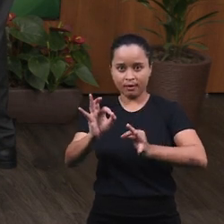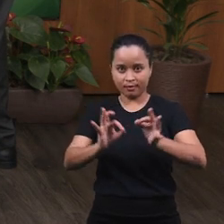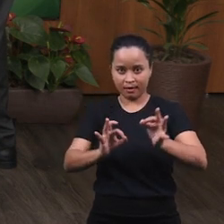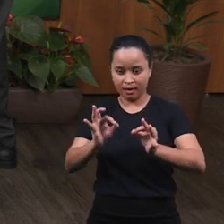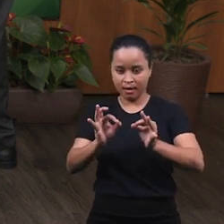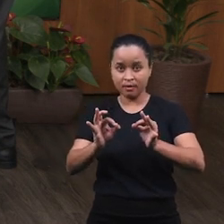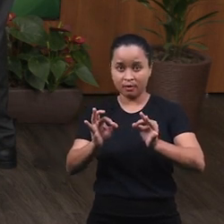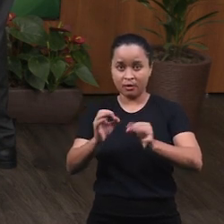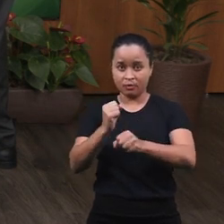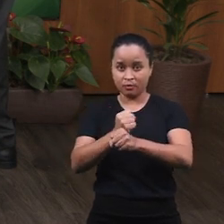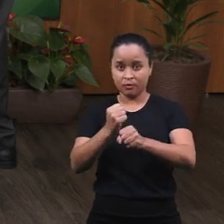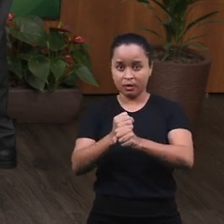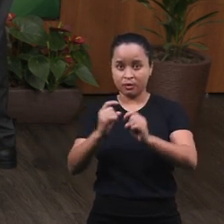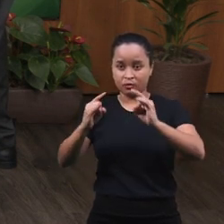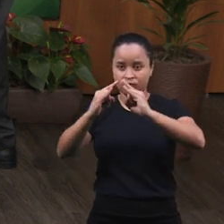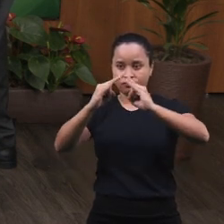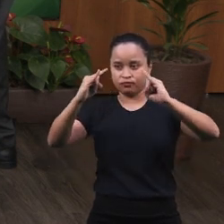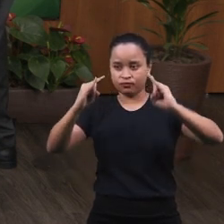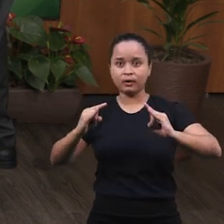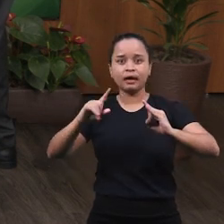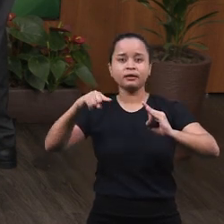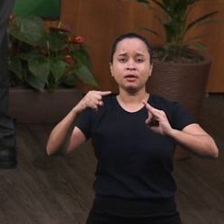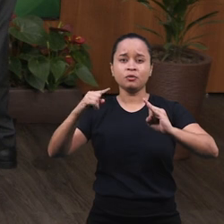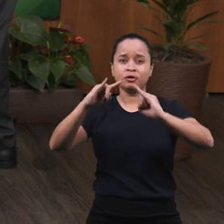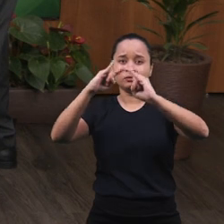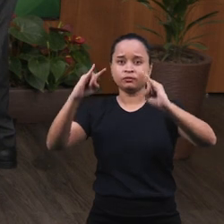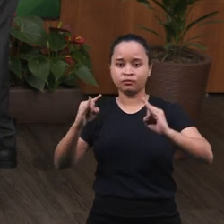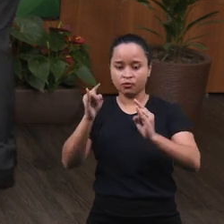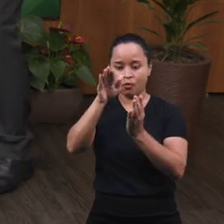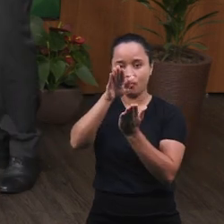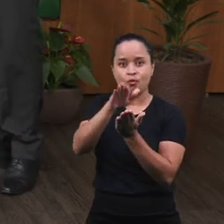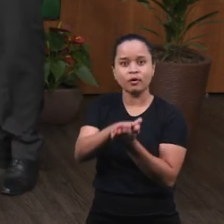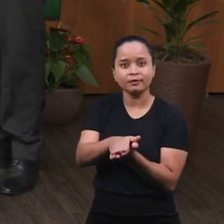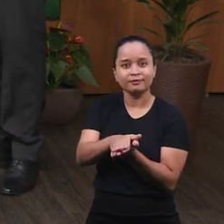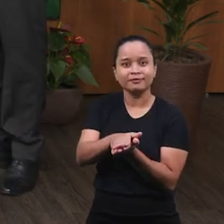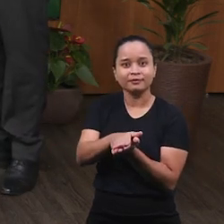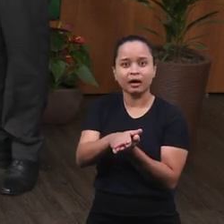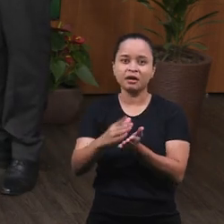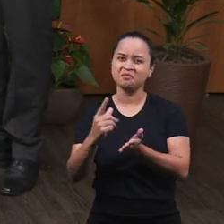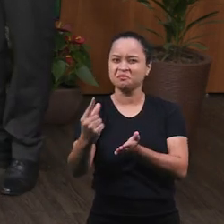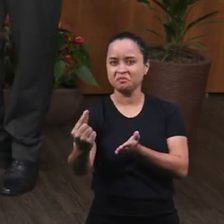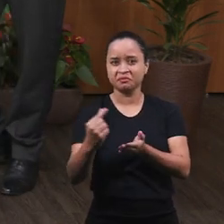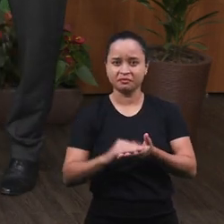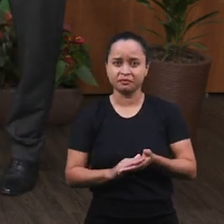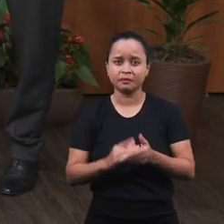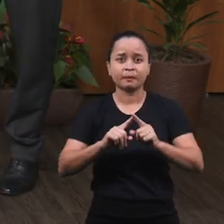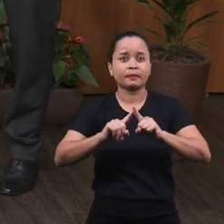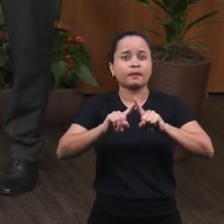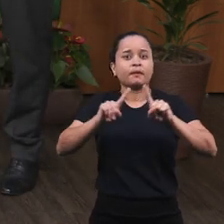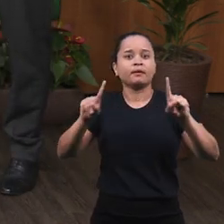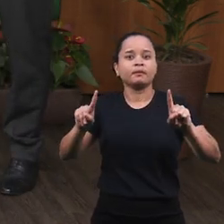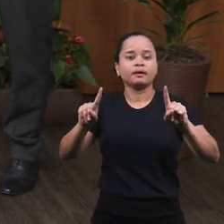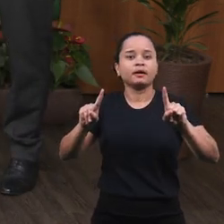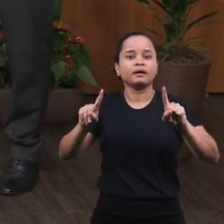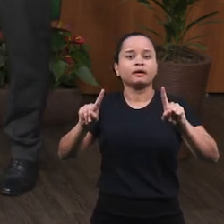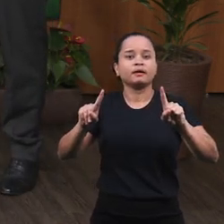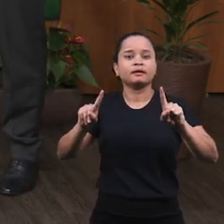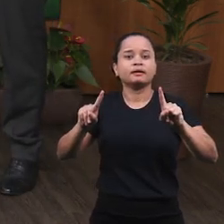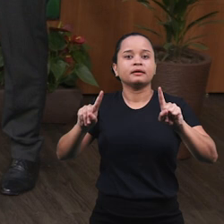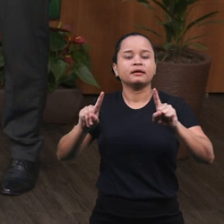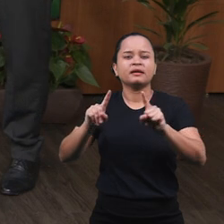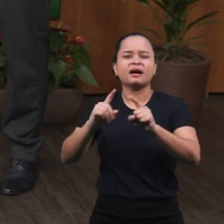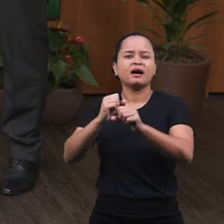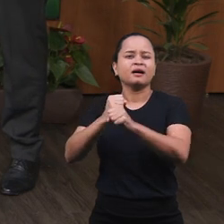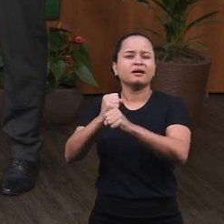selon la volonté de Dieu, selon son commandement, selon son désir. Mais plus loin, on a bâti